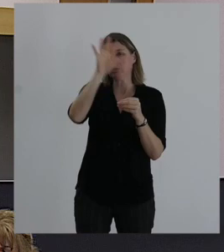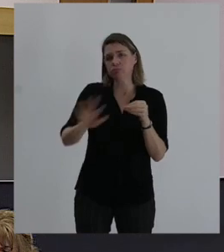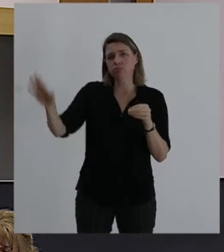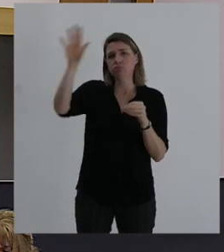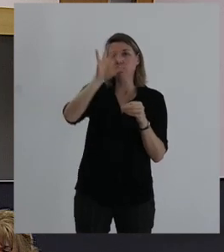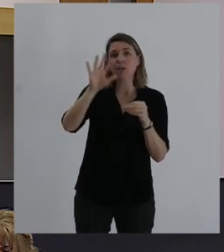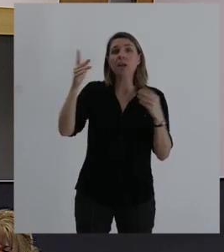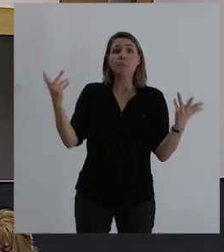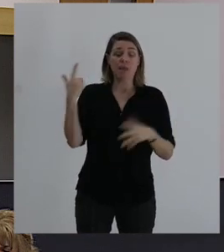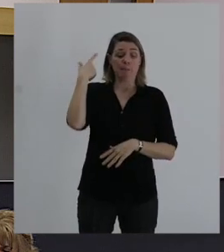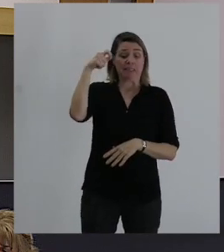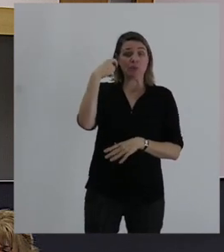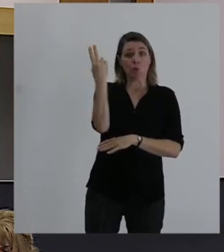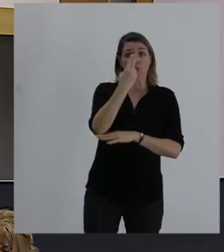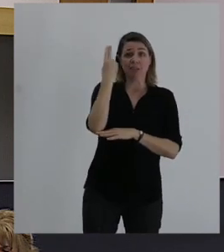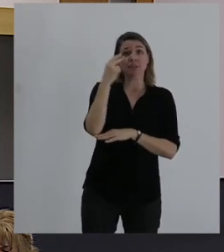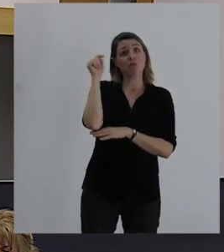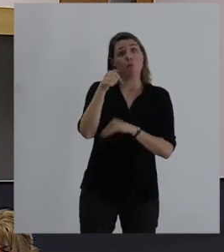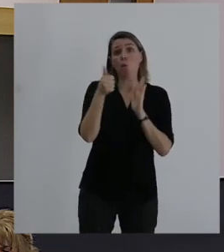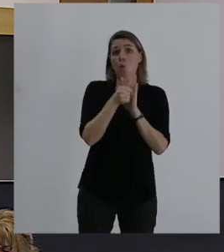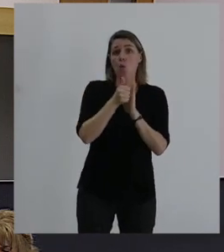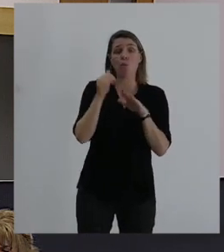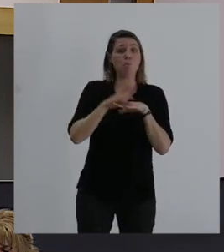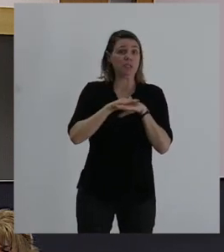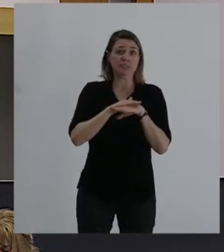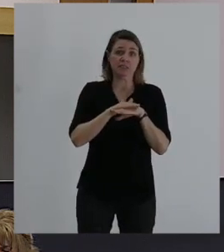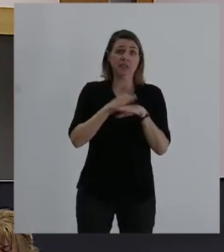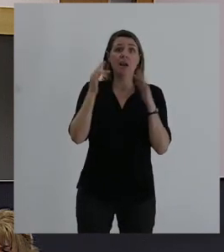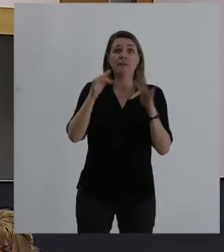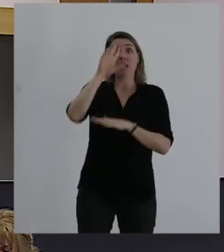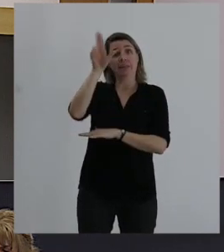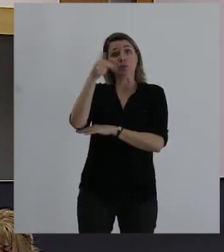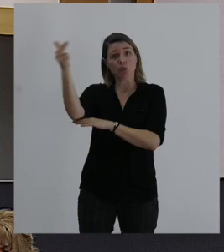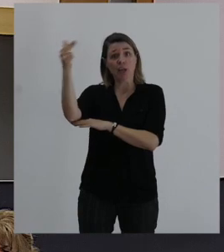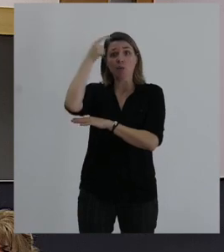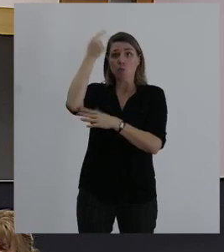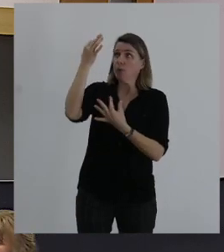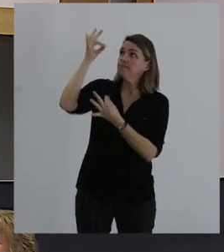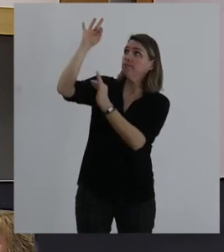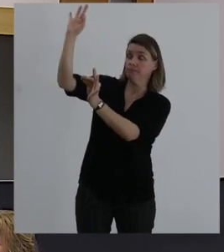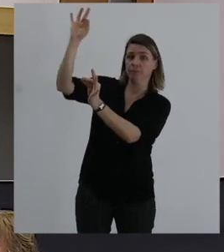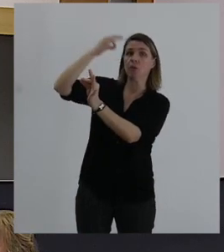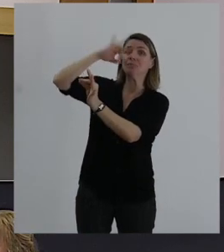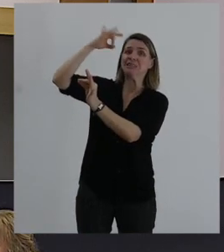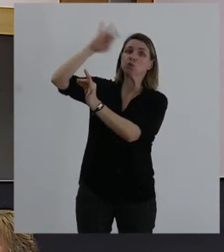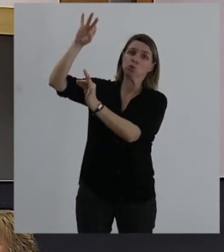une présidence d'université joue son rôle politique au niveau national pour porter un discours. J'ai